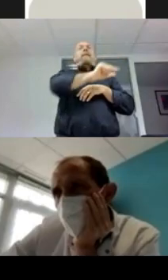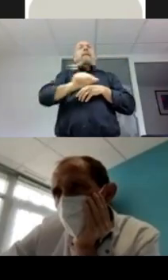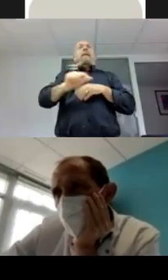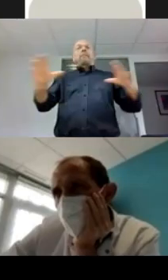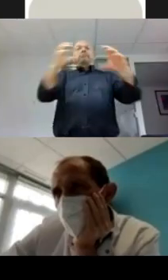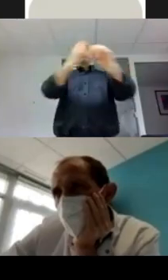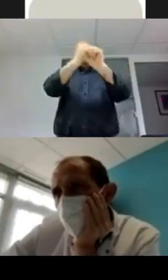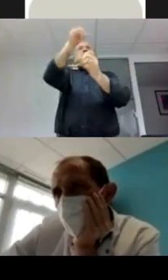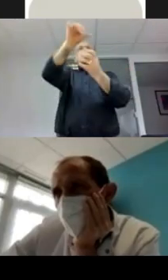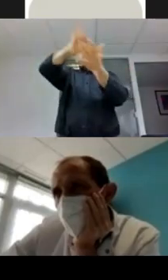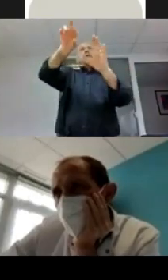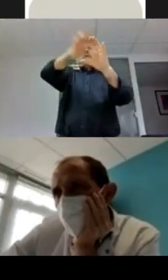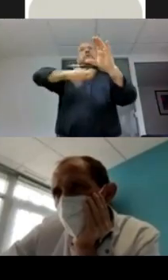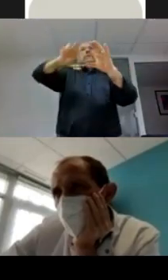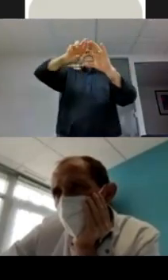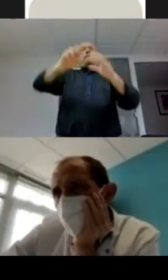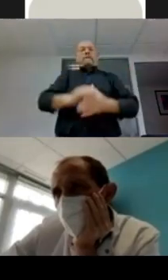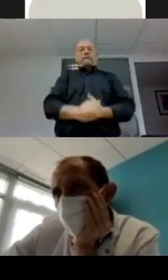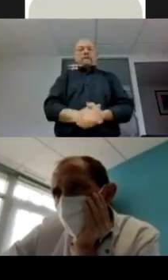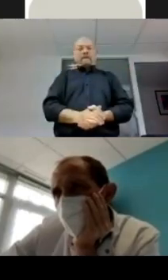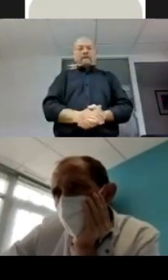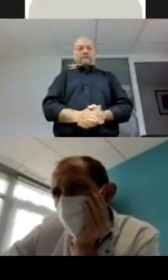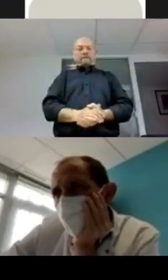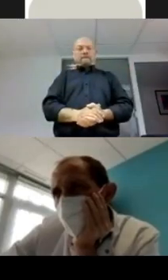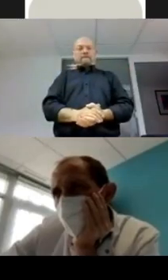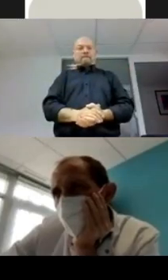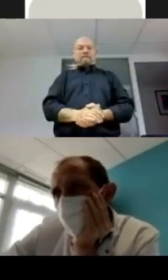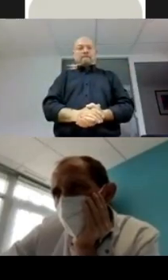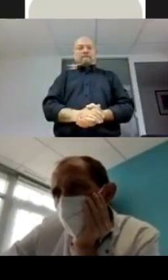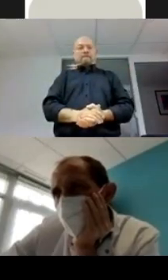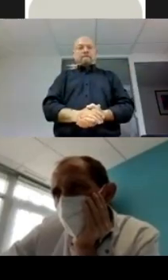une structure maintenant par département.